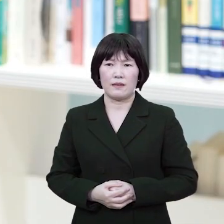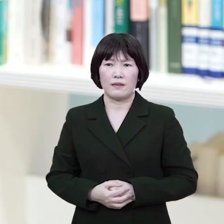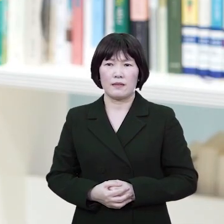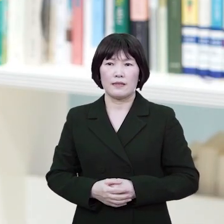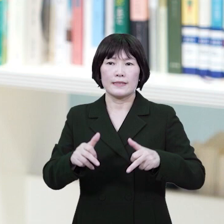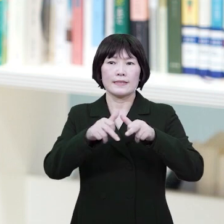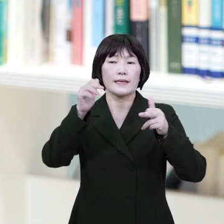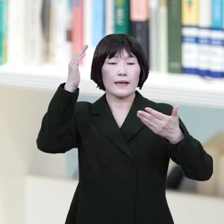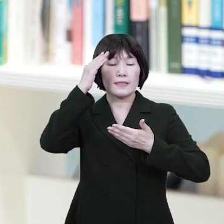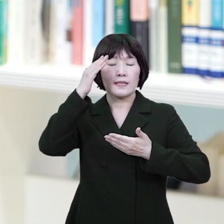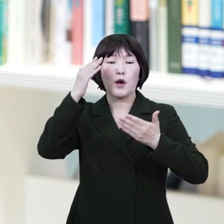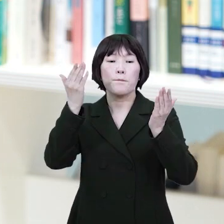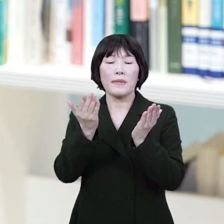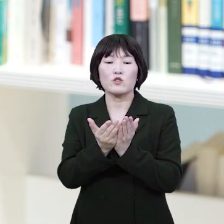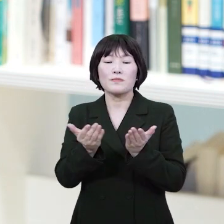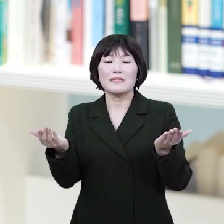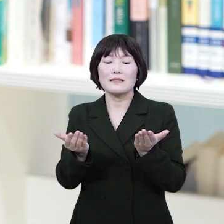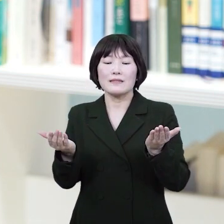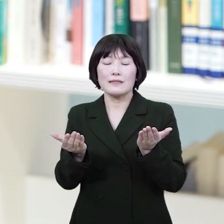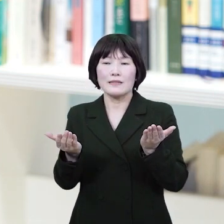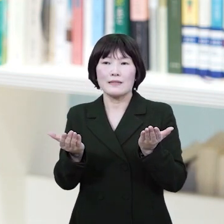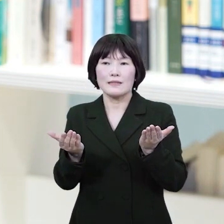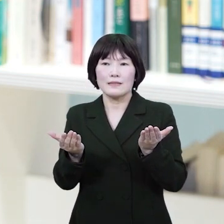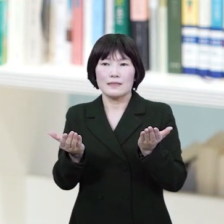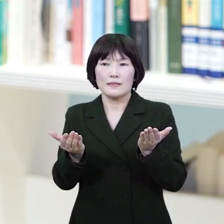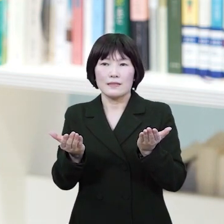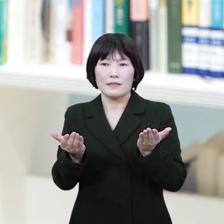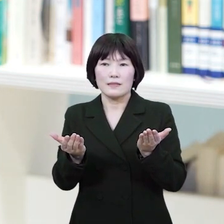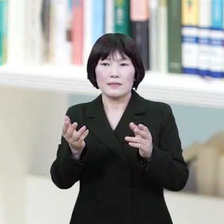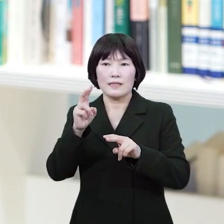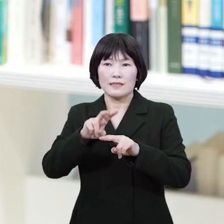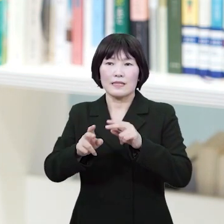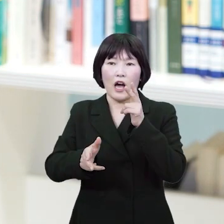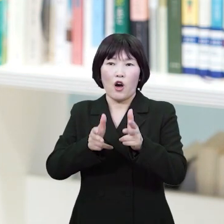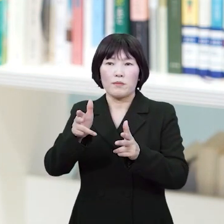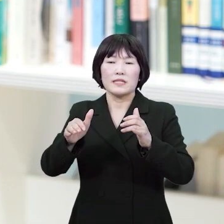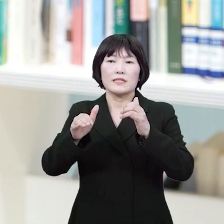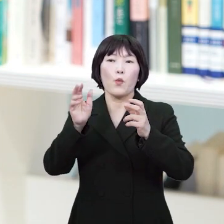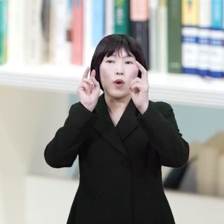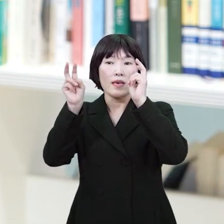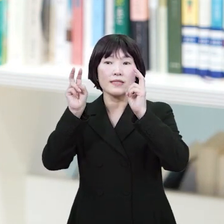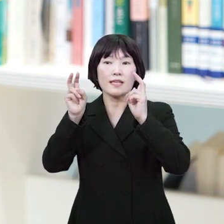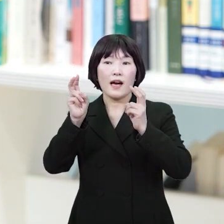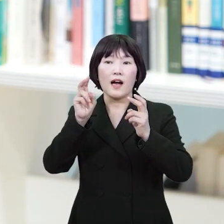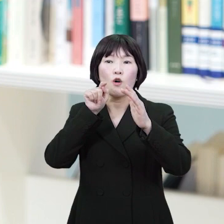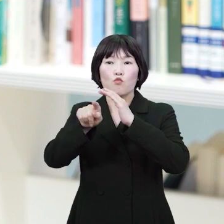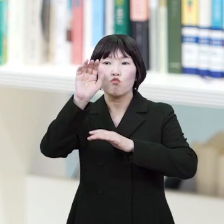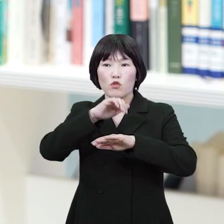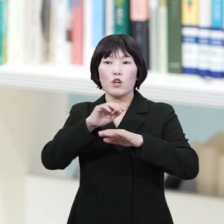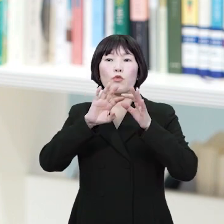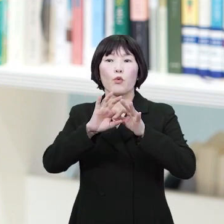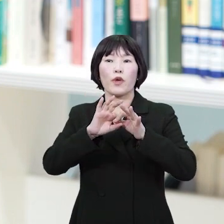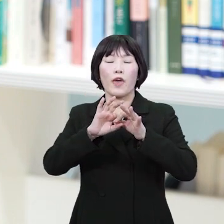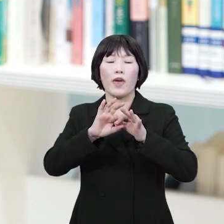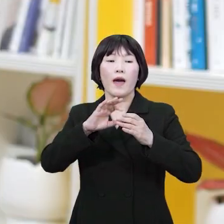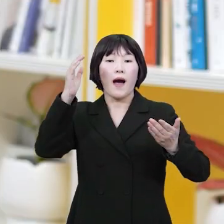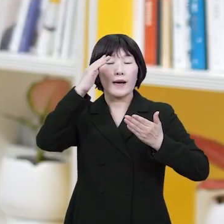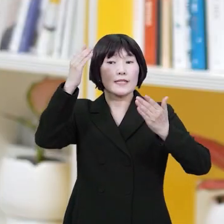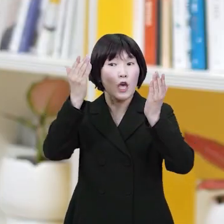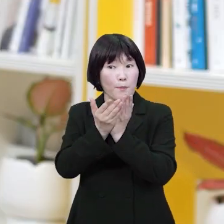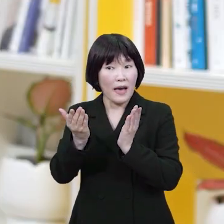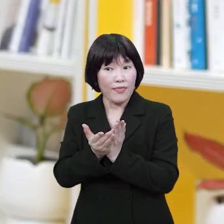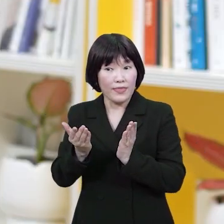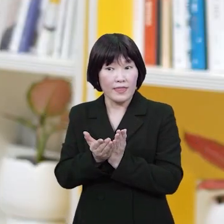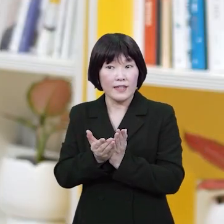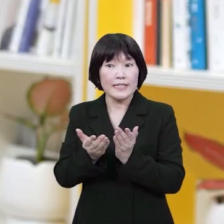일자리 사업의 경우 사업체 현장 훈련을 통해 훈련생 적성에 맞는 일자리를 충분히 탐색할 수 있고